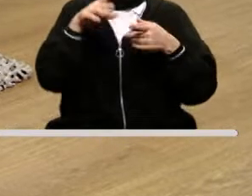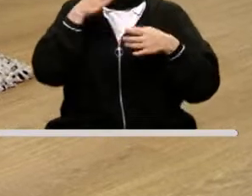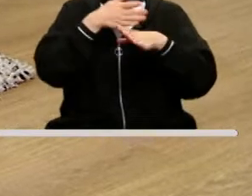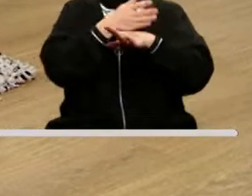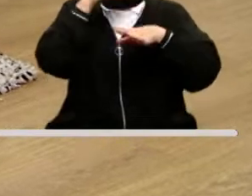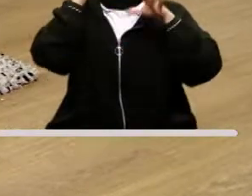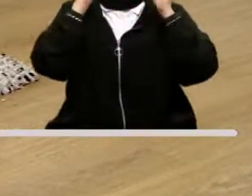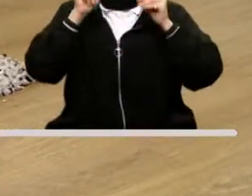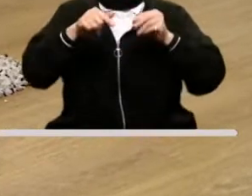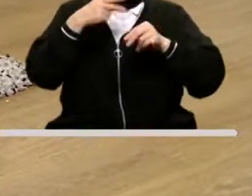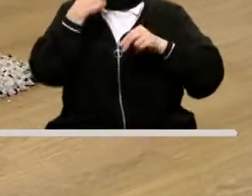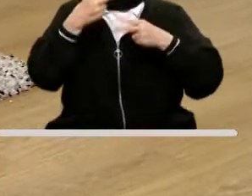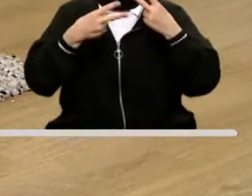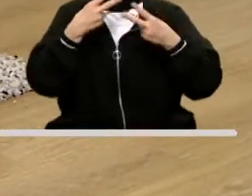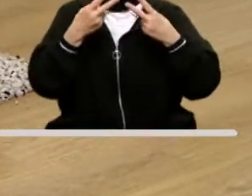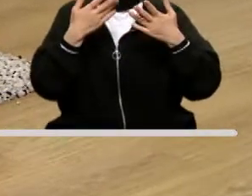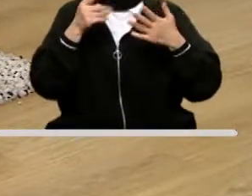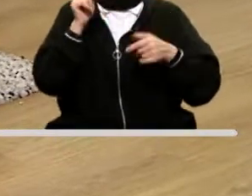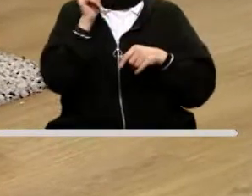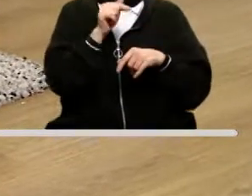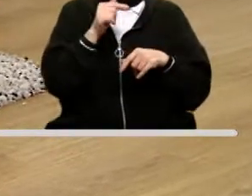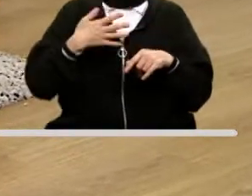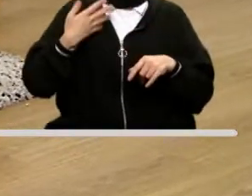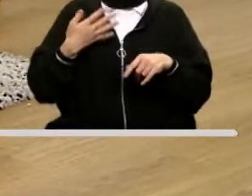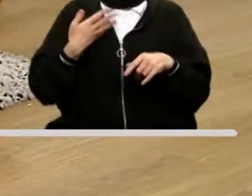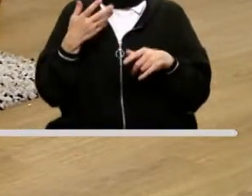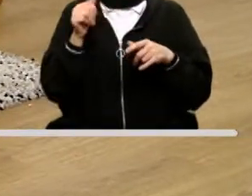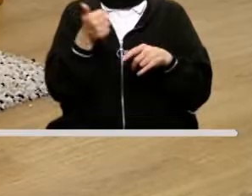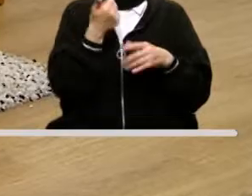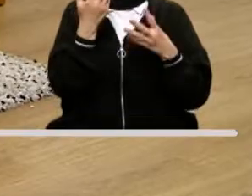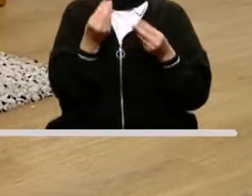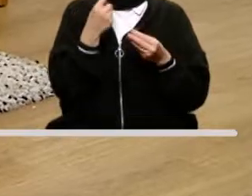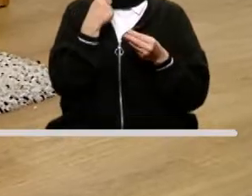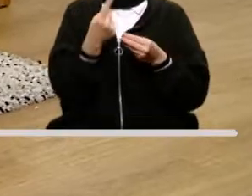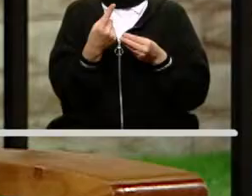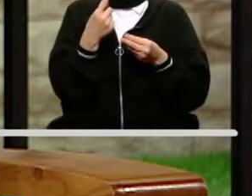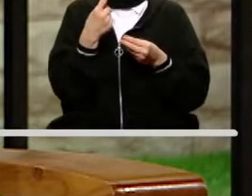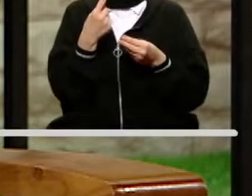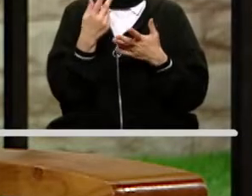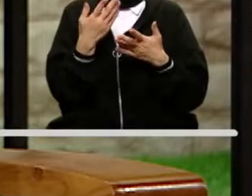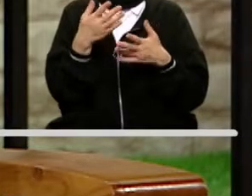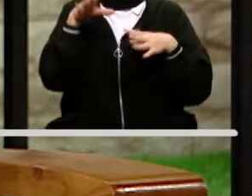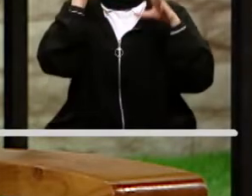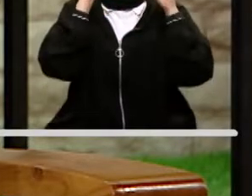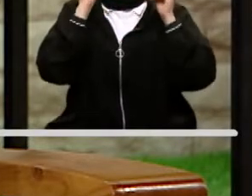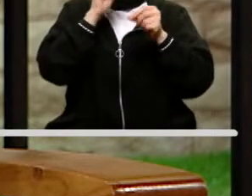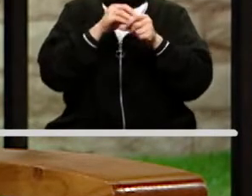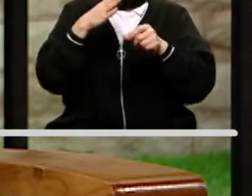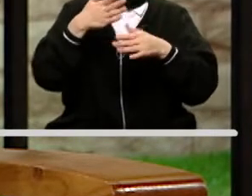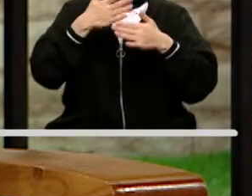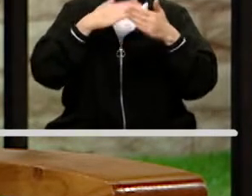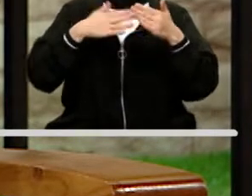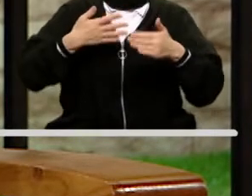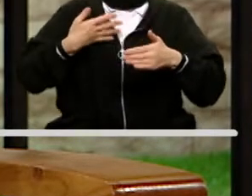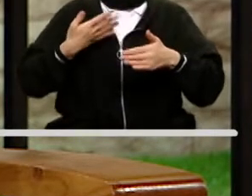onları konuşurken o da merak noktasına vurgu yaptı. Yani öğrenme özelinde hani önce ilgisini çekmeli kişinin ya da